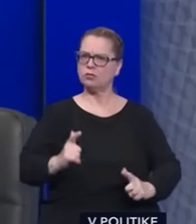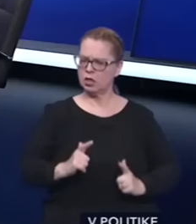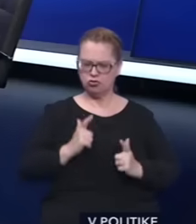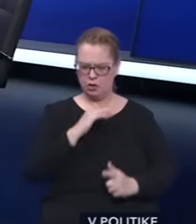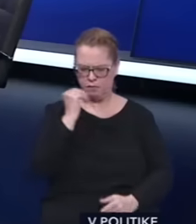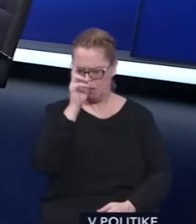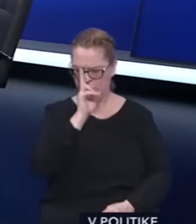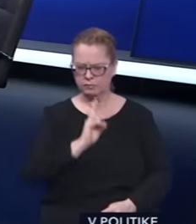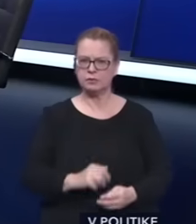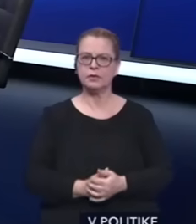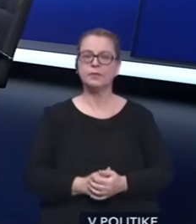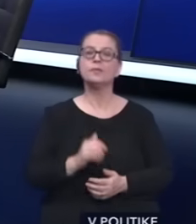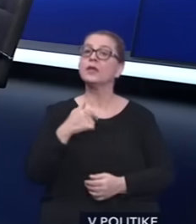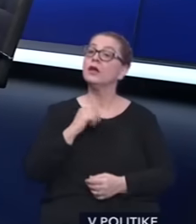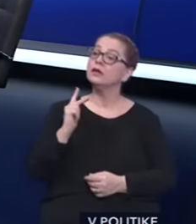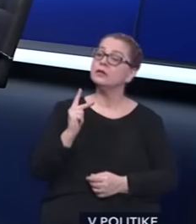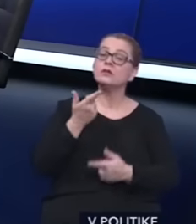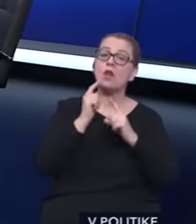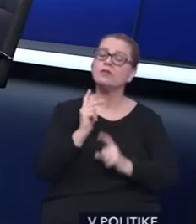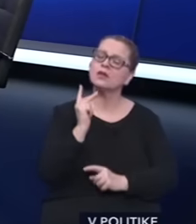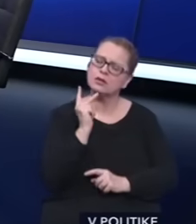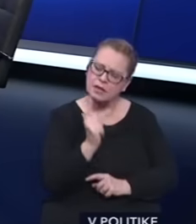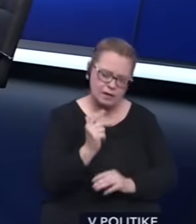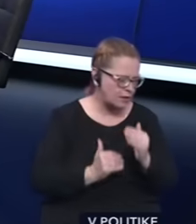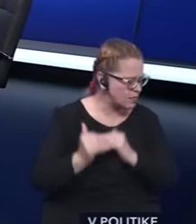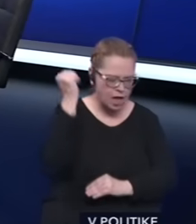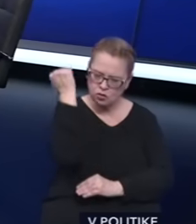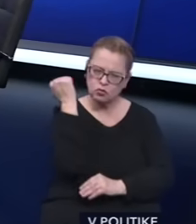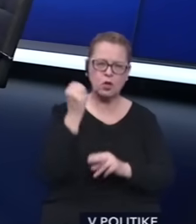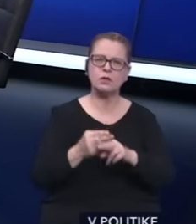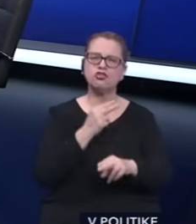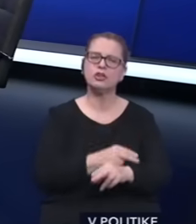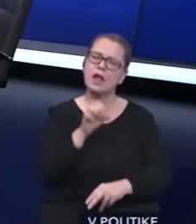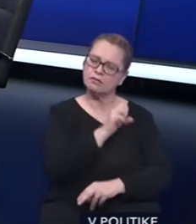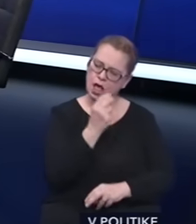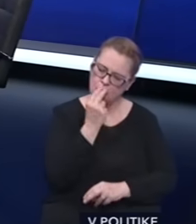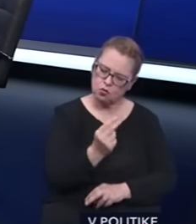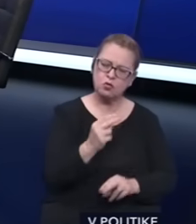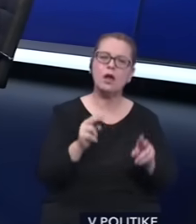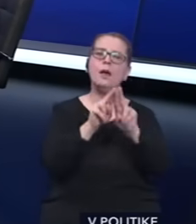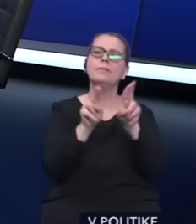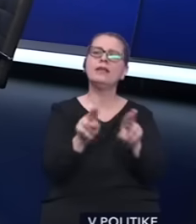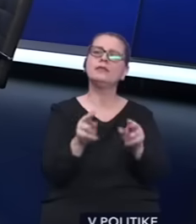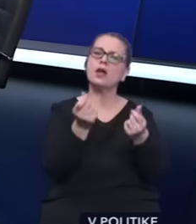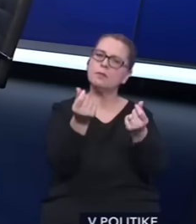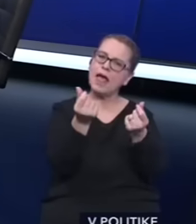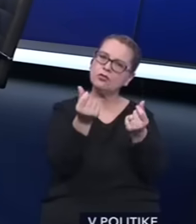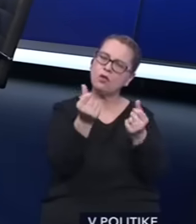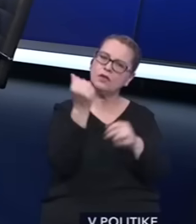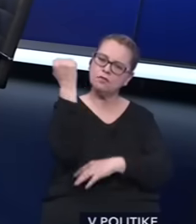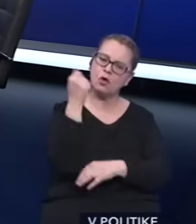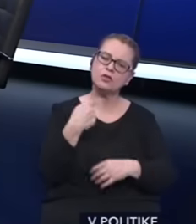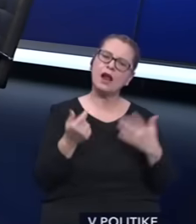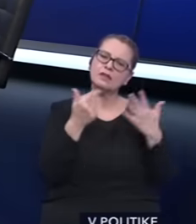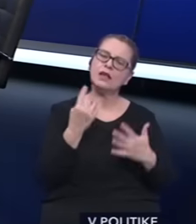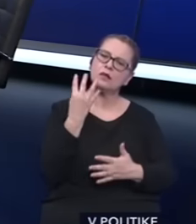raz. To, čo bolo dobre... Slovensko je tretia najchudobnejšia krajina v rámci Európskej únie. Medzinárodný menový fond dal trochu lepšie,